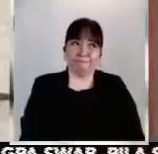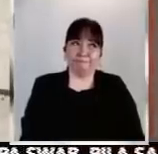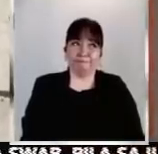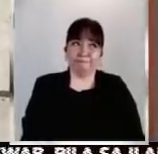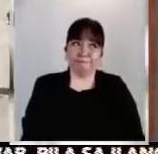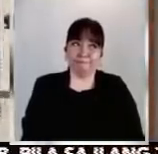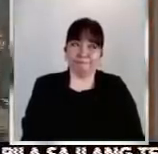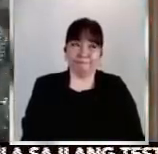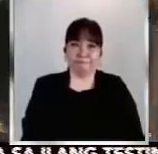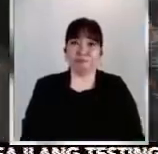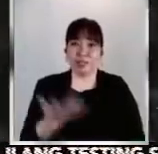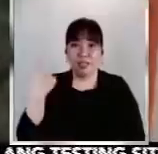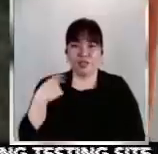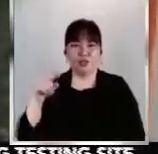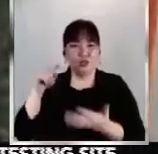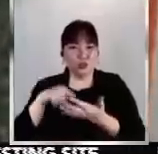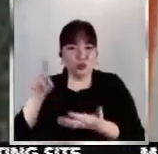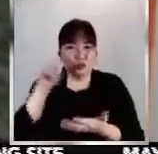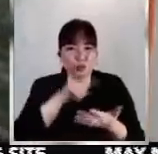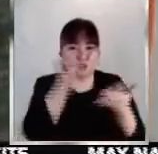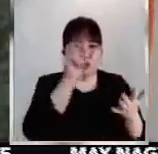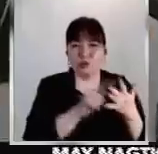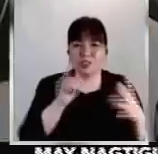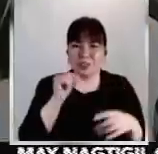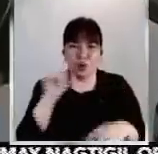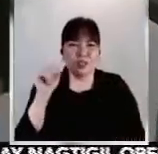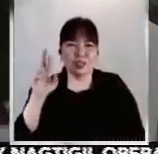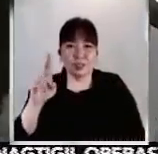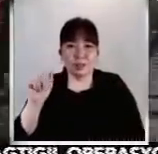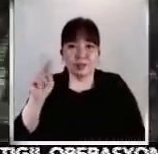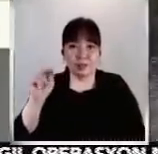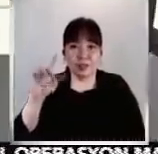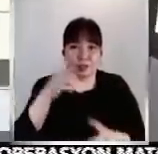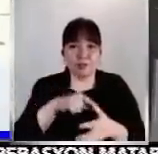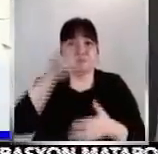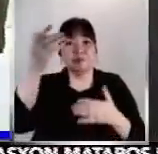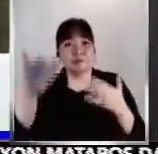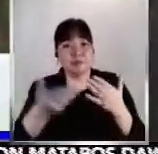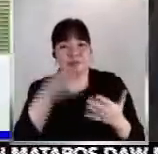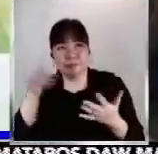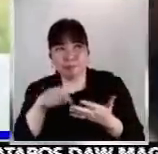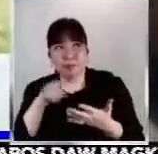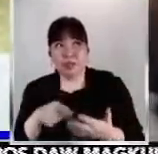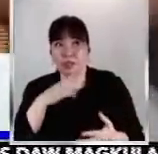Random inspection ang ginagawa ng mga pulisa, mga motorista at pasahero. Kung wala po yung vaccination card, balik po muna kayo.